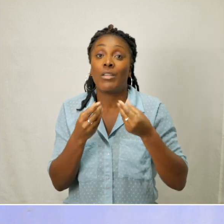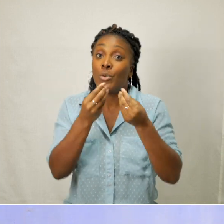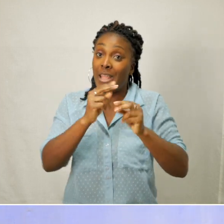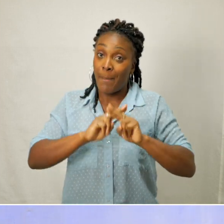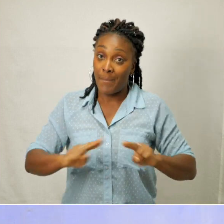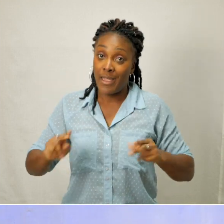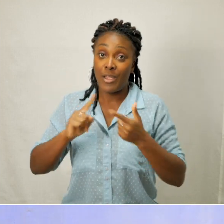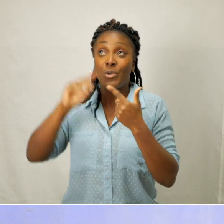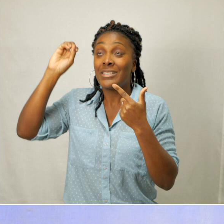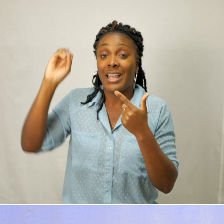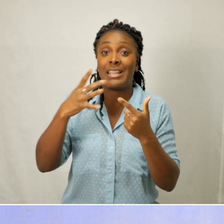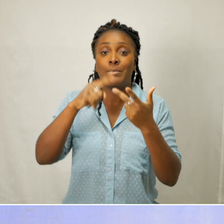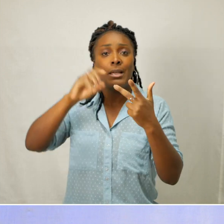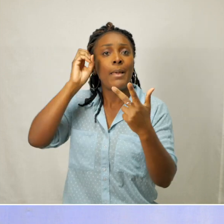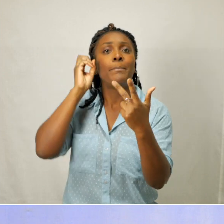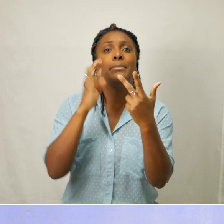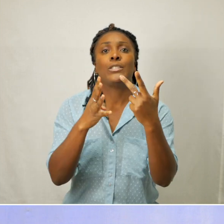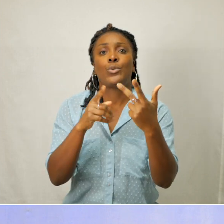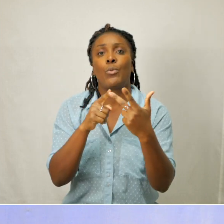paix, le Saint-Esprit et la mission.